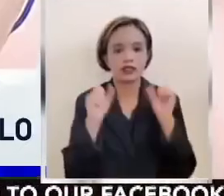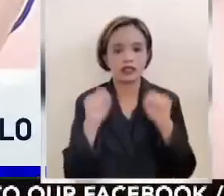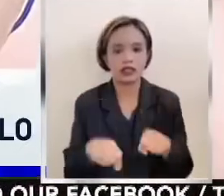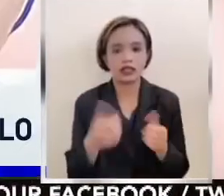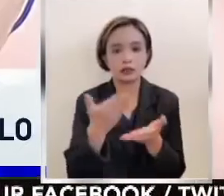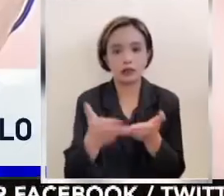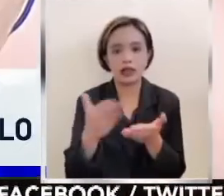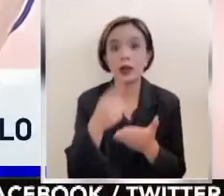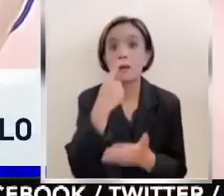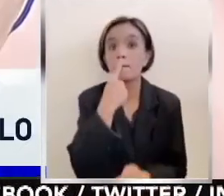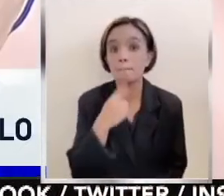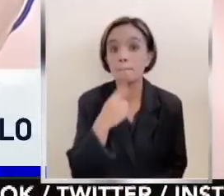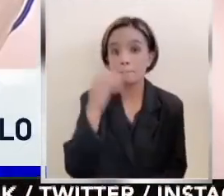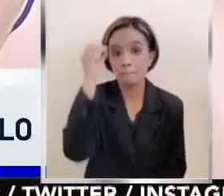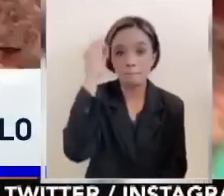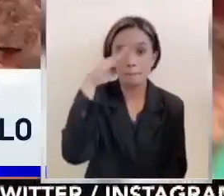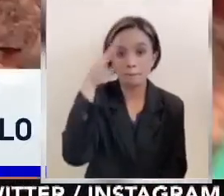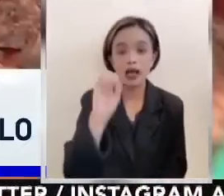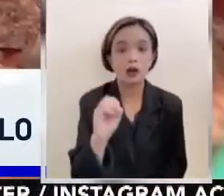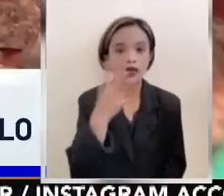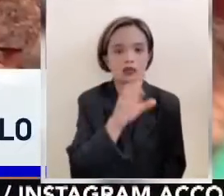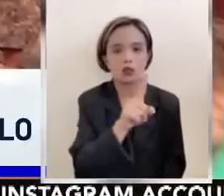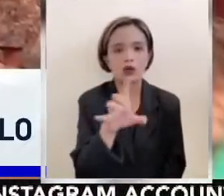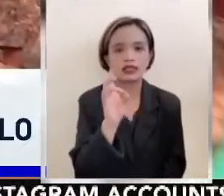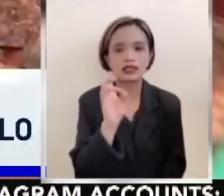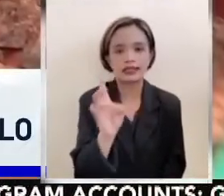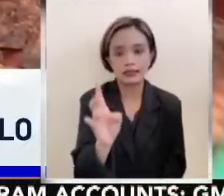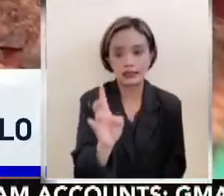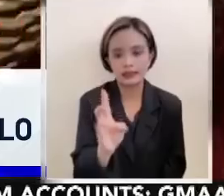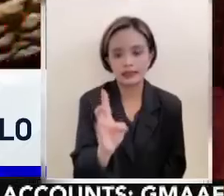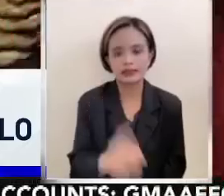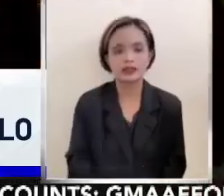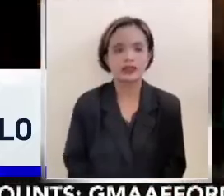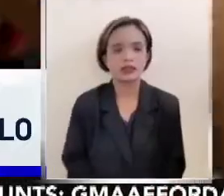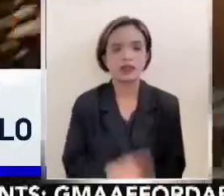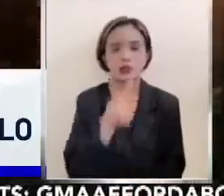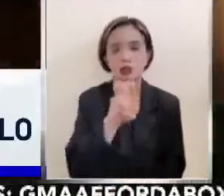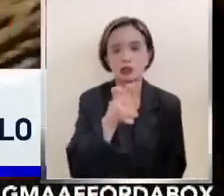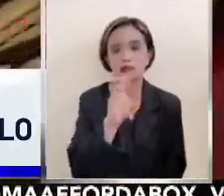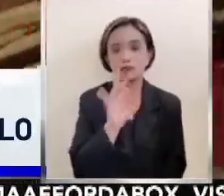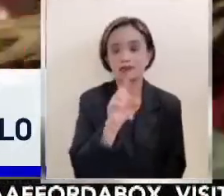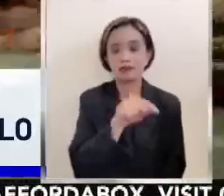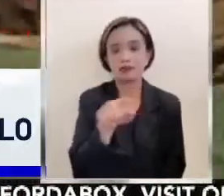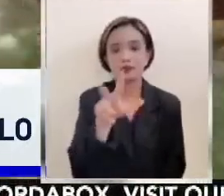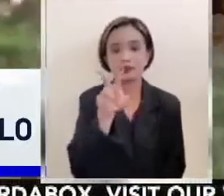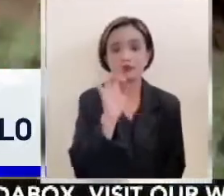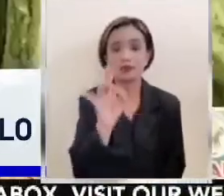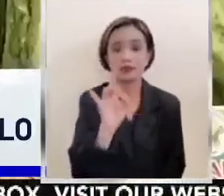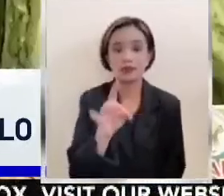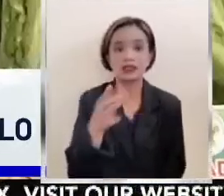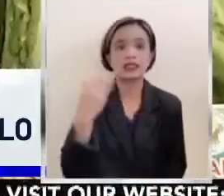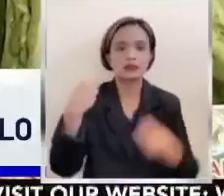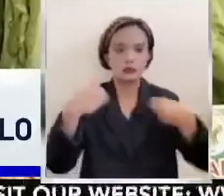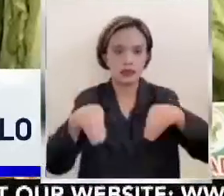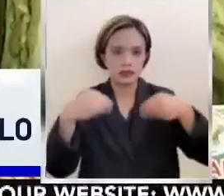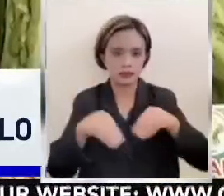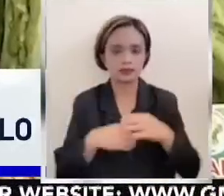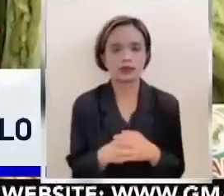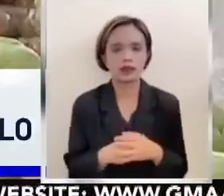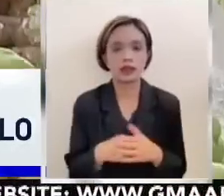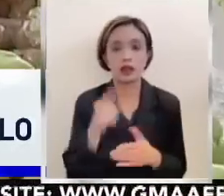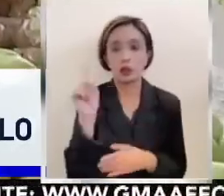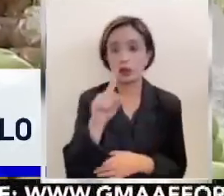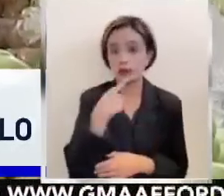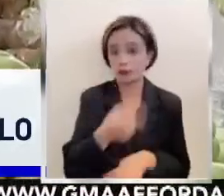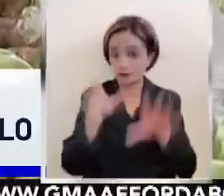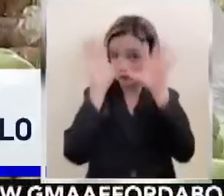na 170 pesos per kilo. 280 hanggang 300 pesos per kilo ito sa palengke. Sabi ng Pangulo, palalawakin pa raw